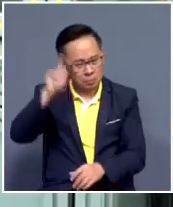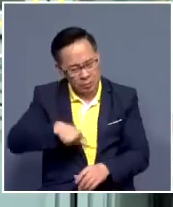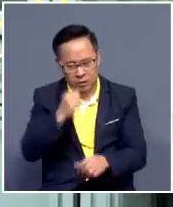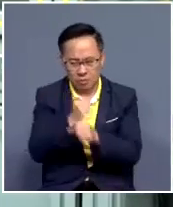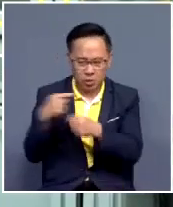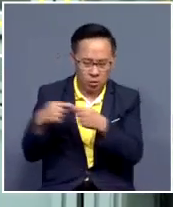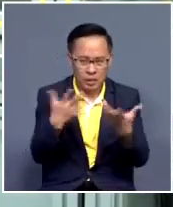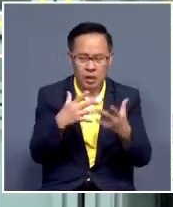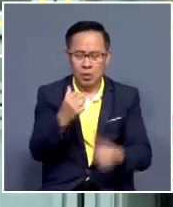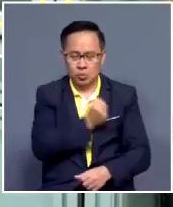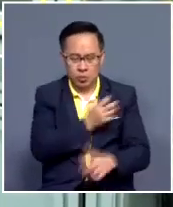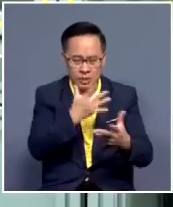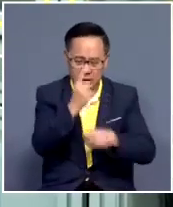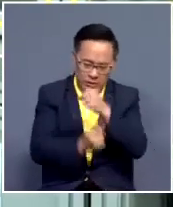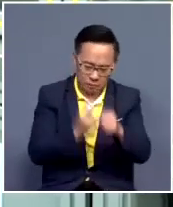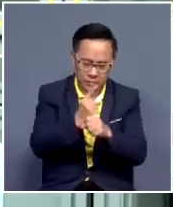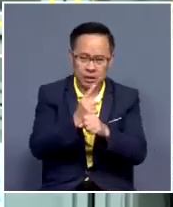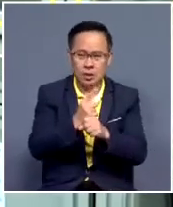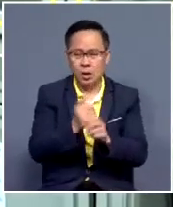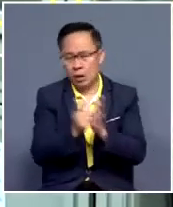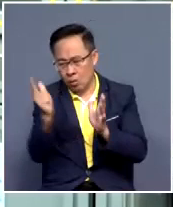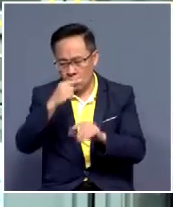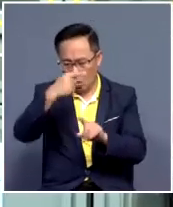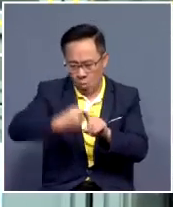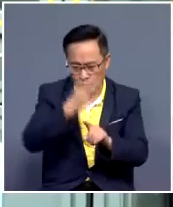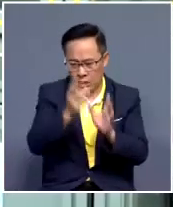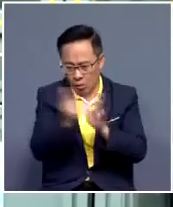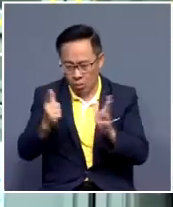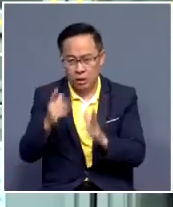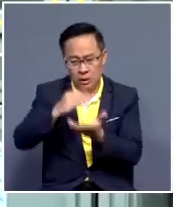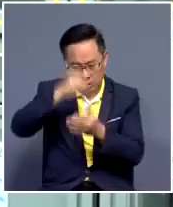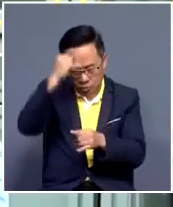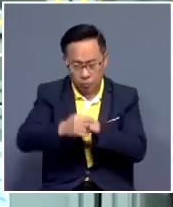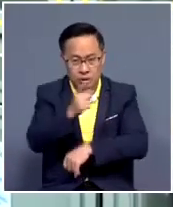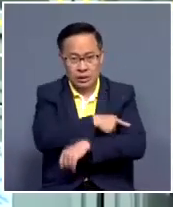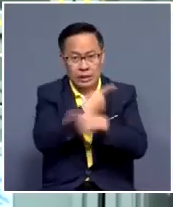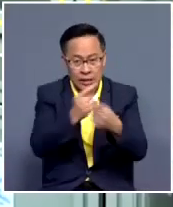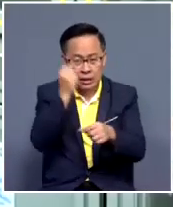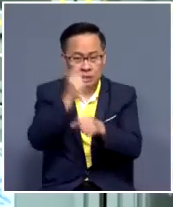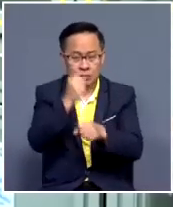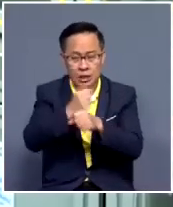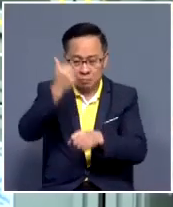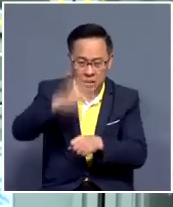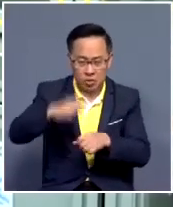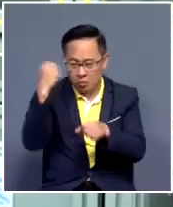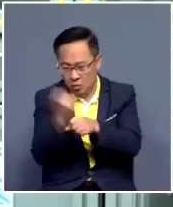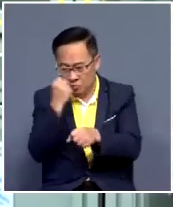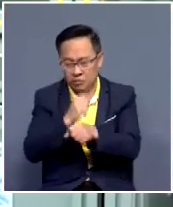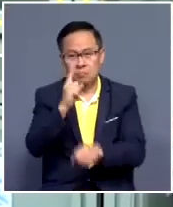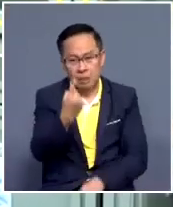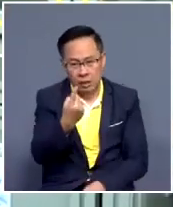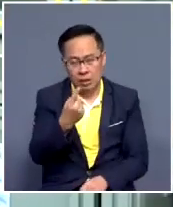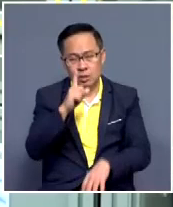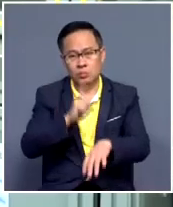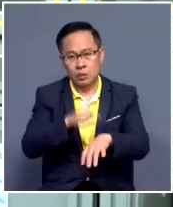นะครับอยู่ปีหนึ่งออกอยู่6เดือนออกนะครับแล้วก็ความรู้ที่มีเนี่ยไม่สามารถทำงานได้เลยนะครับงั้นวัตถุประสงค์โครงการนี้ครับไม่ว่าจะเป็น RDI นะครับ